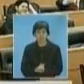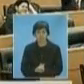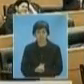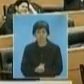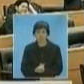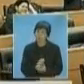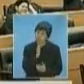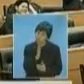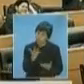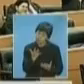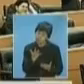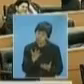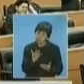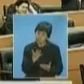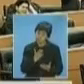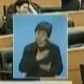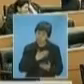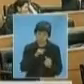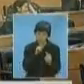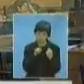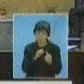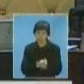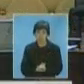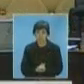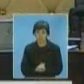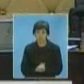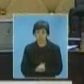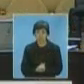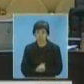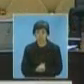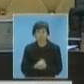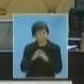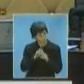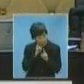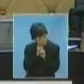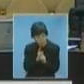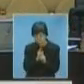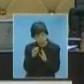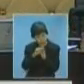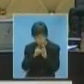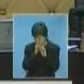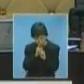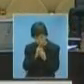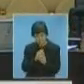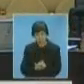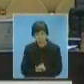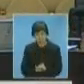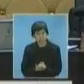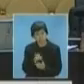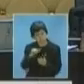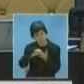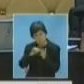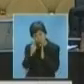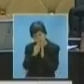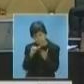ตรงไม่ตรงก็เป็นเรื่องของอีกประเด็นหนึ่งแต่จะต้องปฏิบัติตามนี้ครับถ้างั้นท่านต้องไปแก้